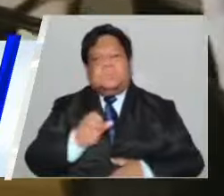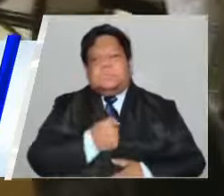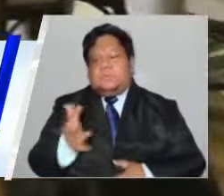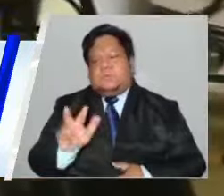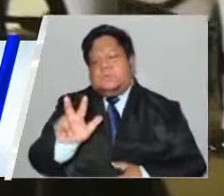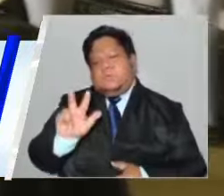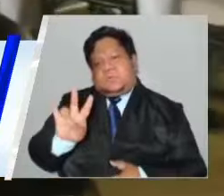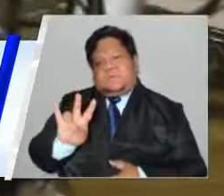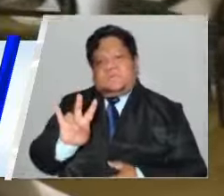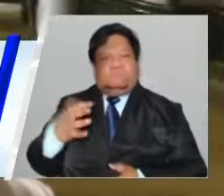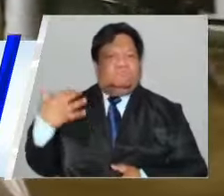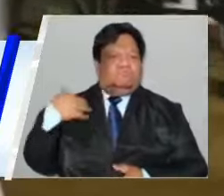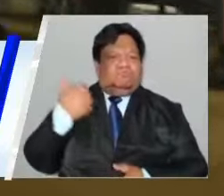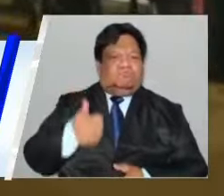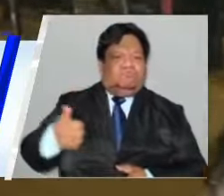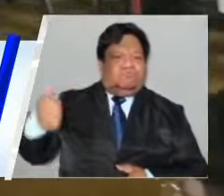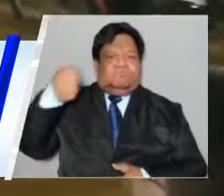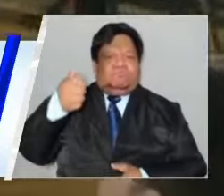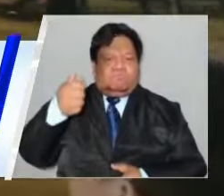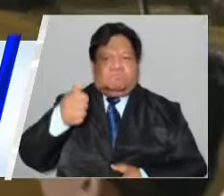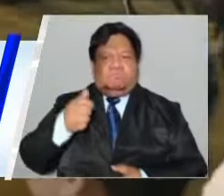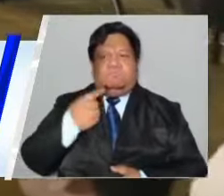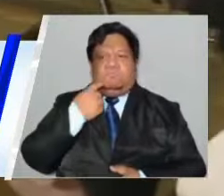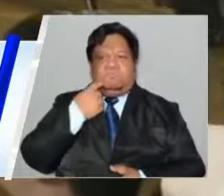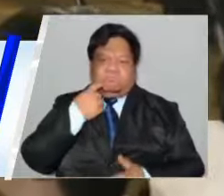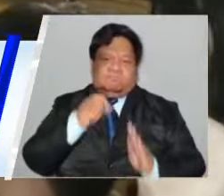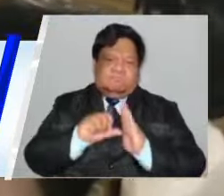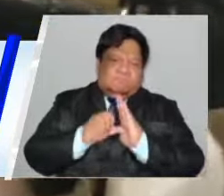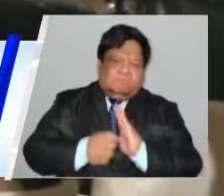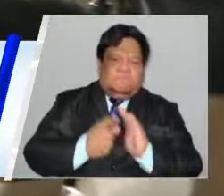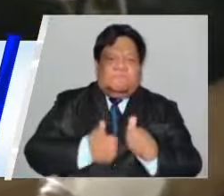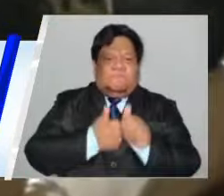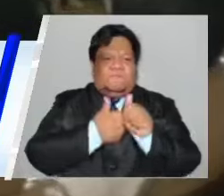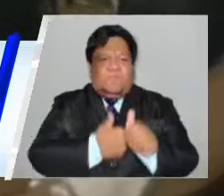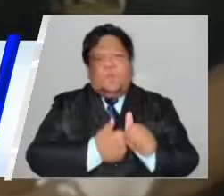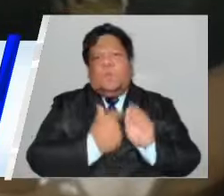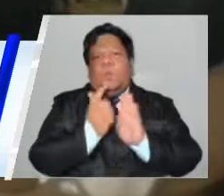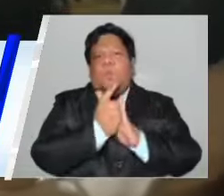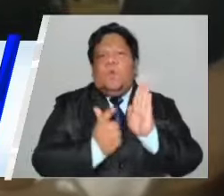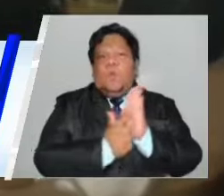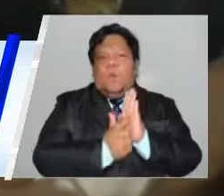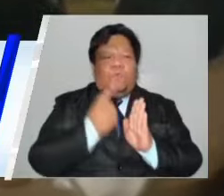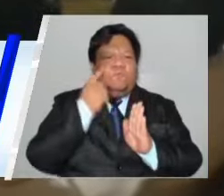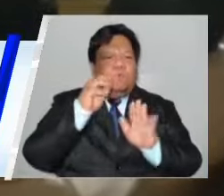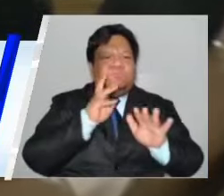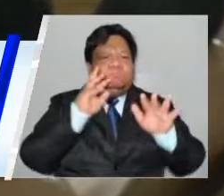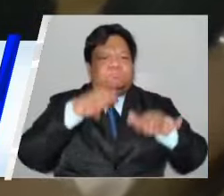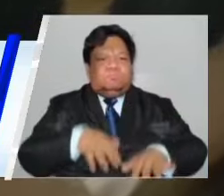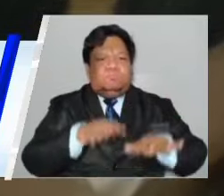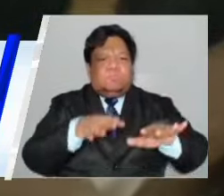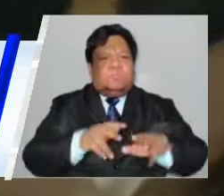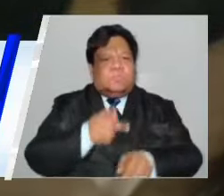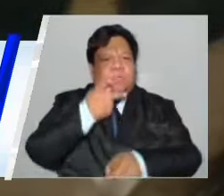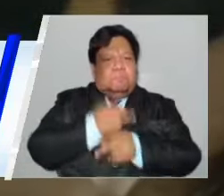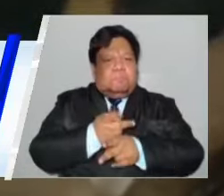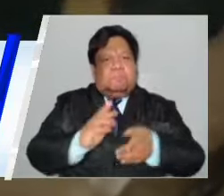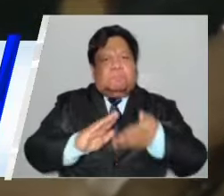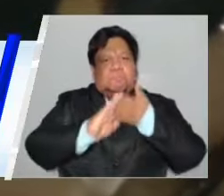din ng Pangulo ang kalagahan ng pagsunod sa maritime laws sa pagpapanatili ng kapayapaan sa loob ng ating exclusive economic